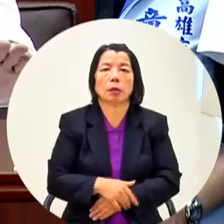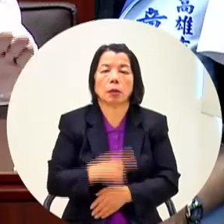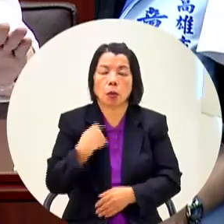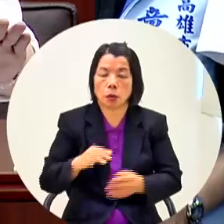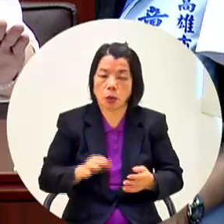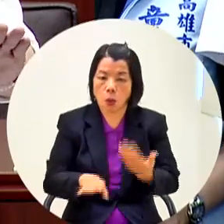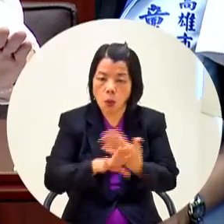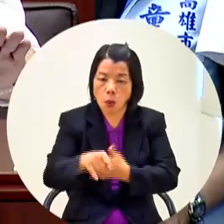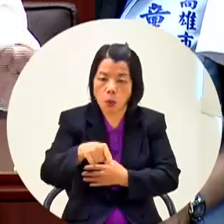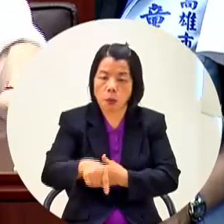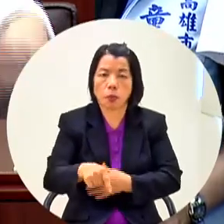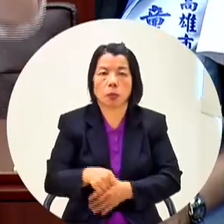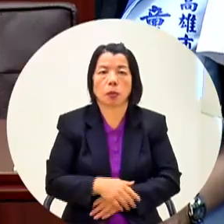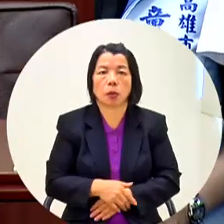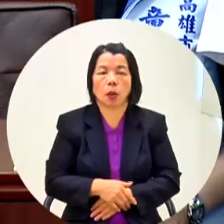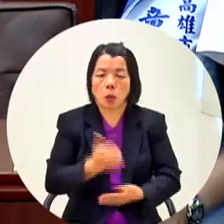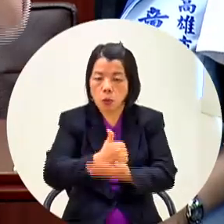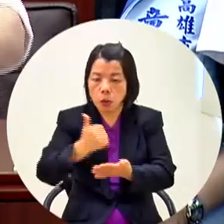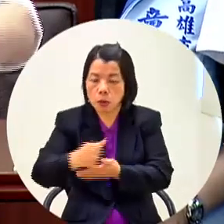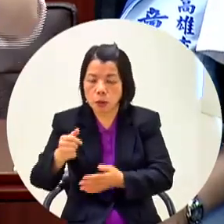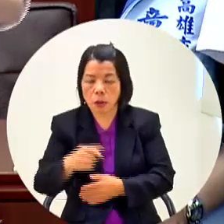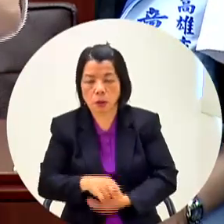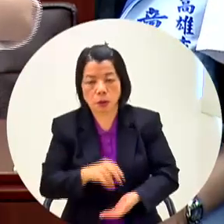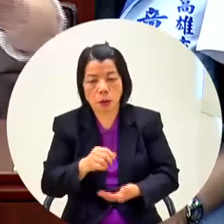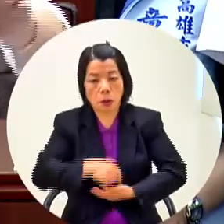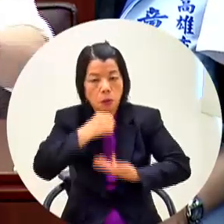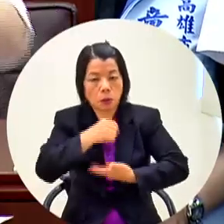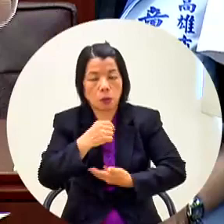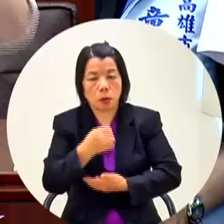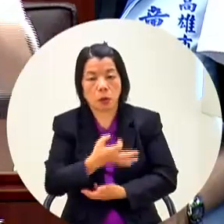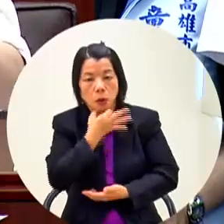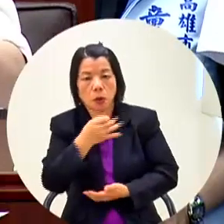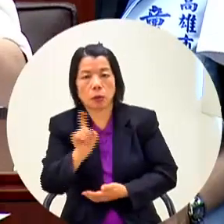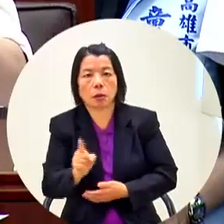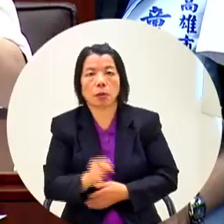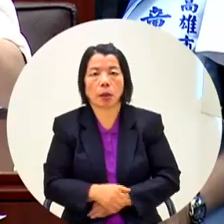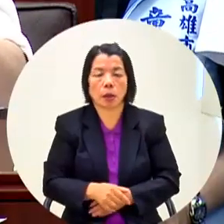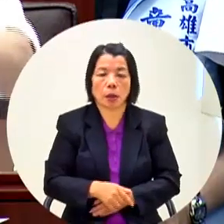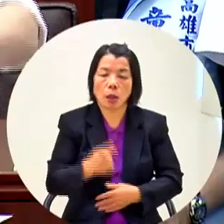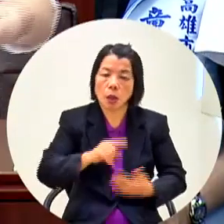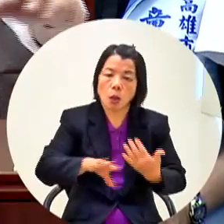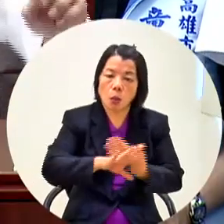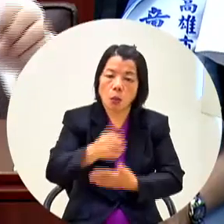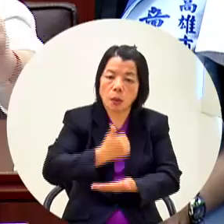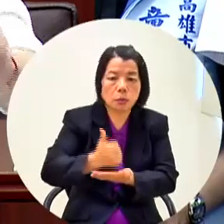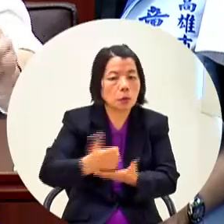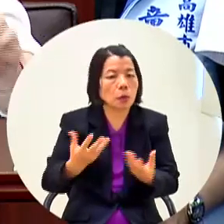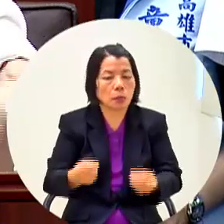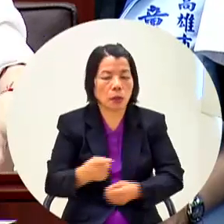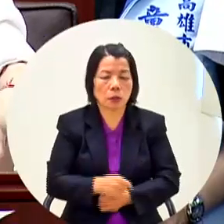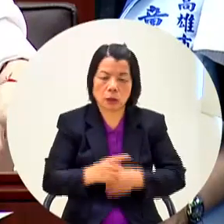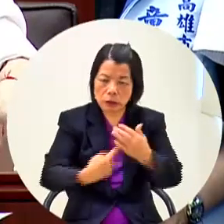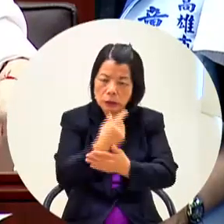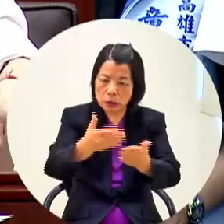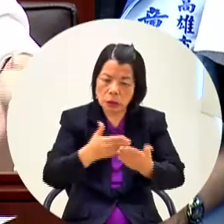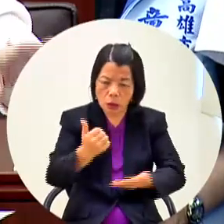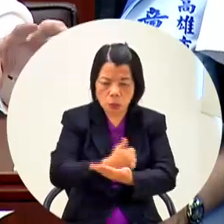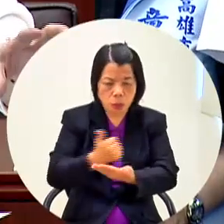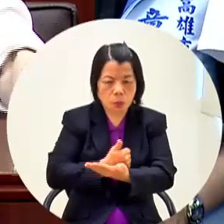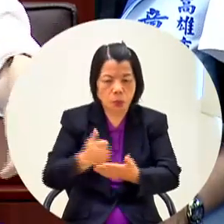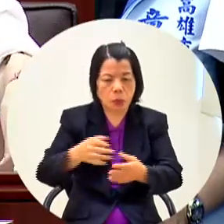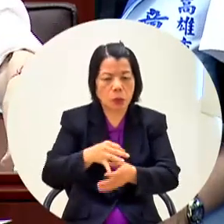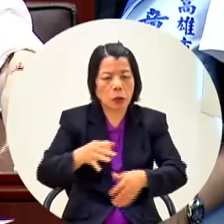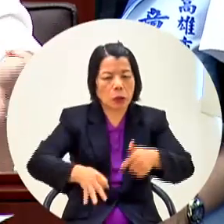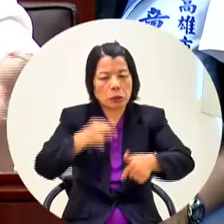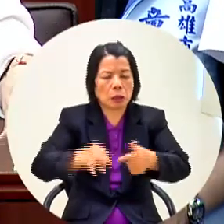西很怕就是你没有外销支撑，然后就在内销市场价格崩盘，价